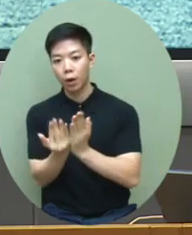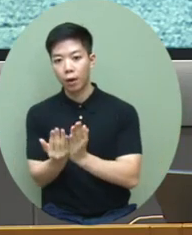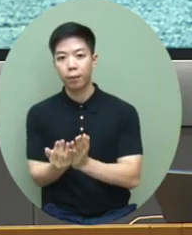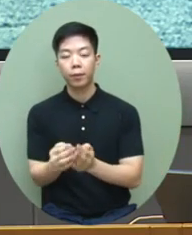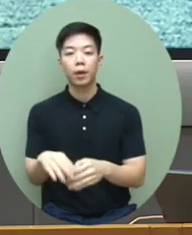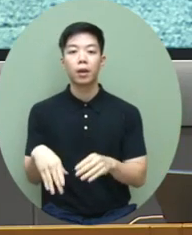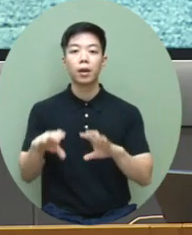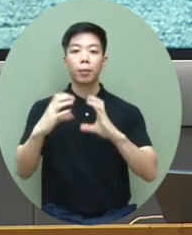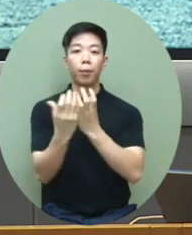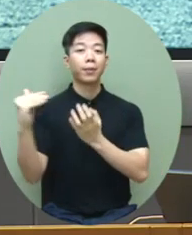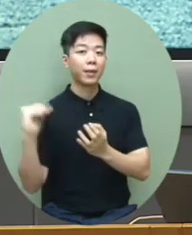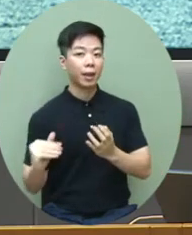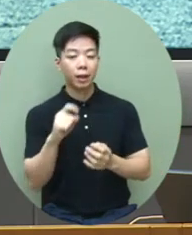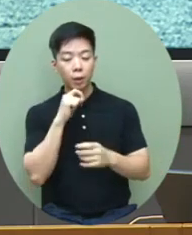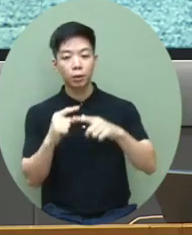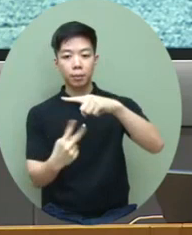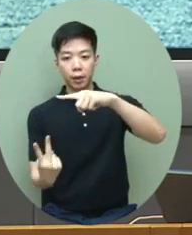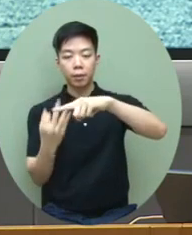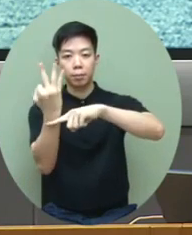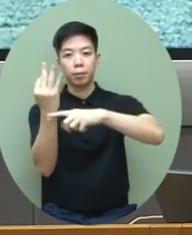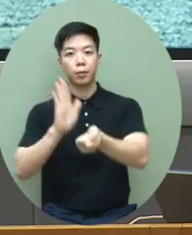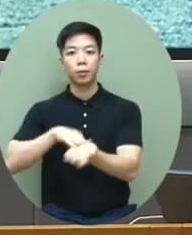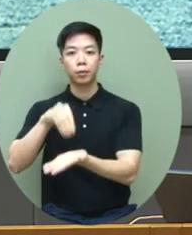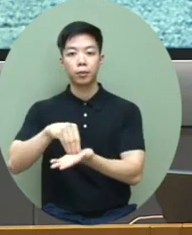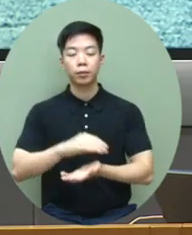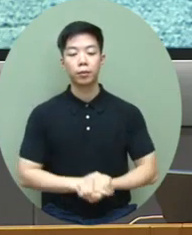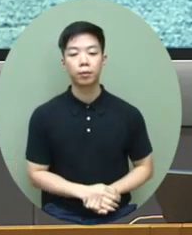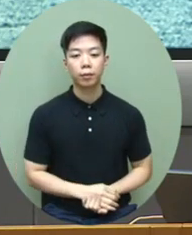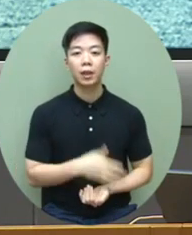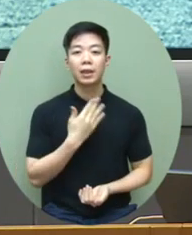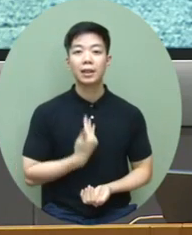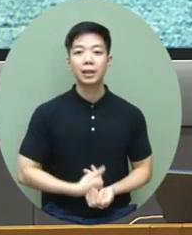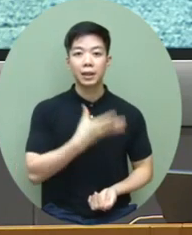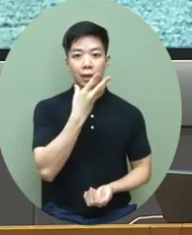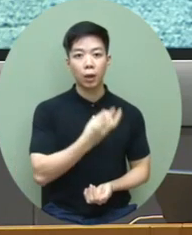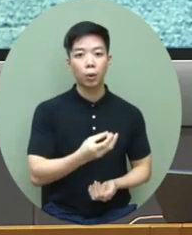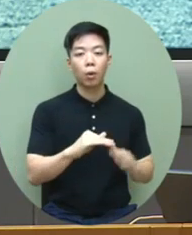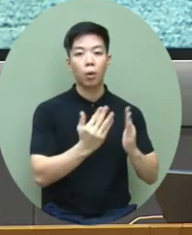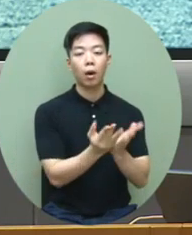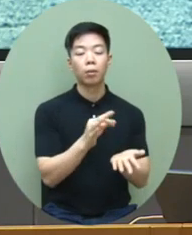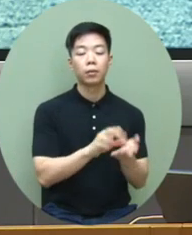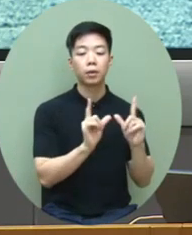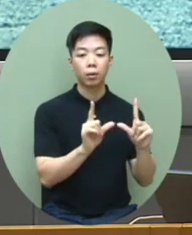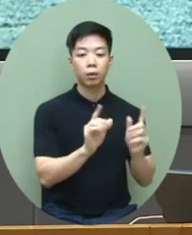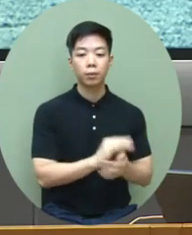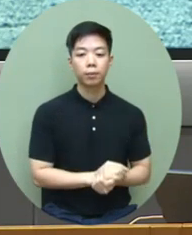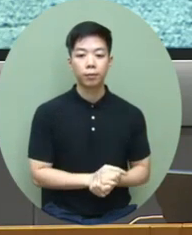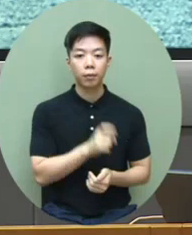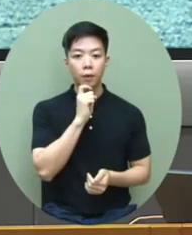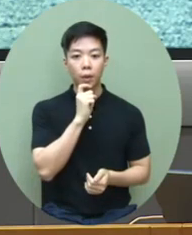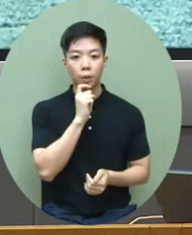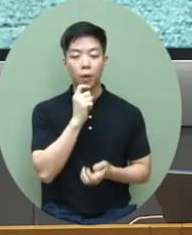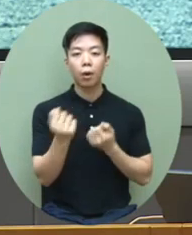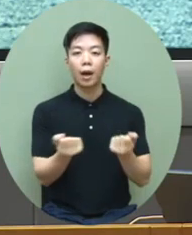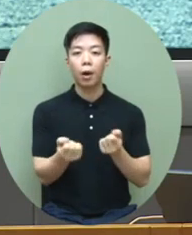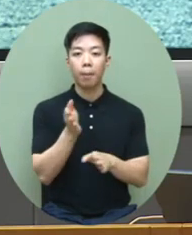咁45位學生就有3位確診啦。慈幼學校喺東區嘅，咁佢有個巴士咧，學